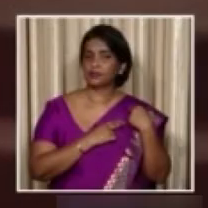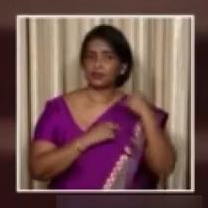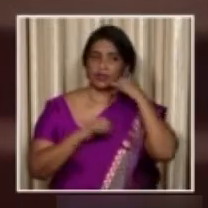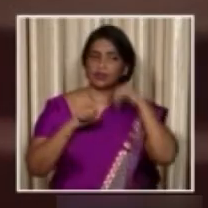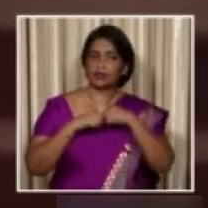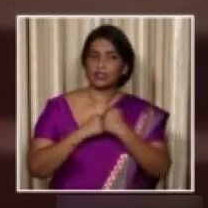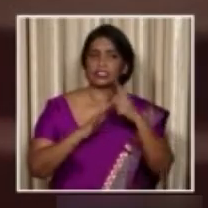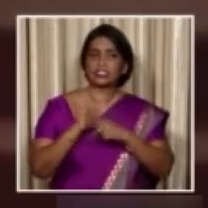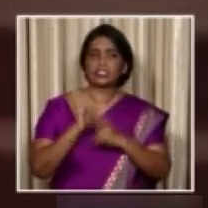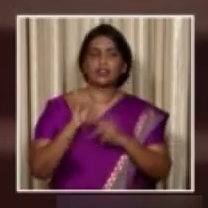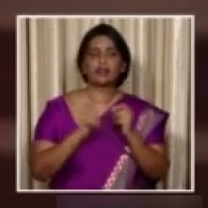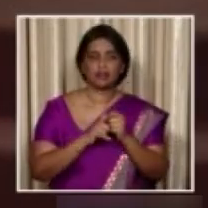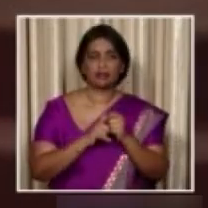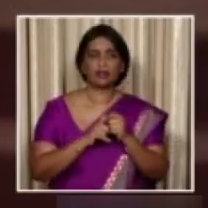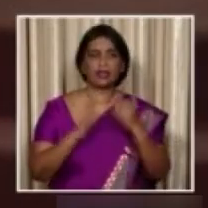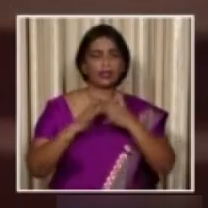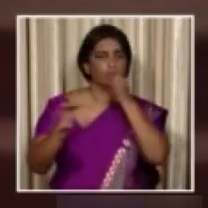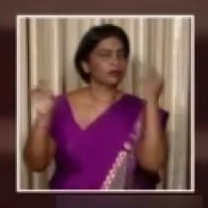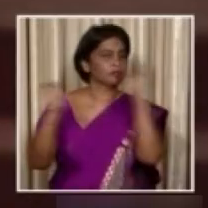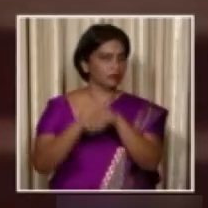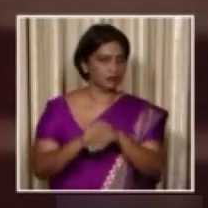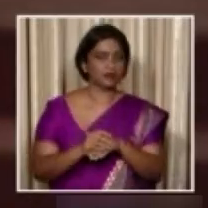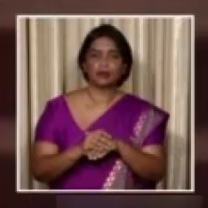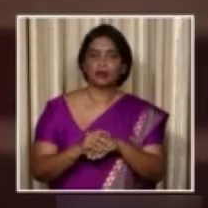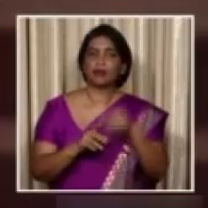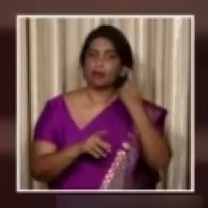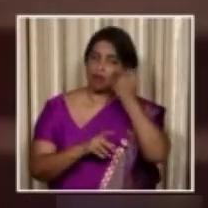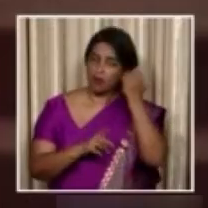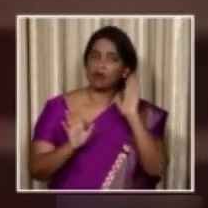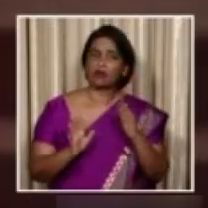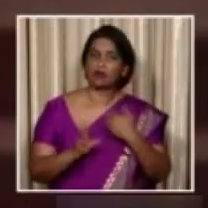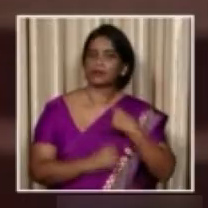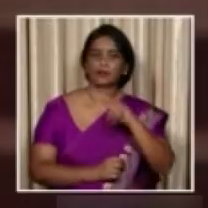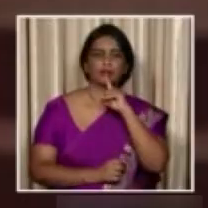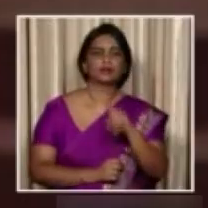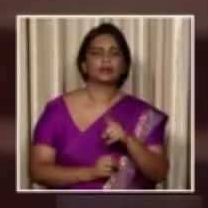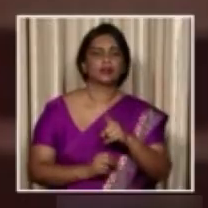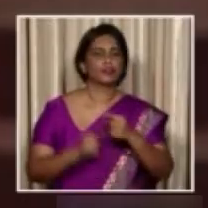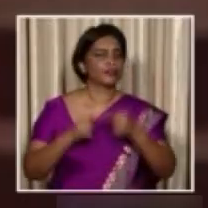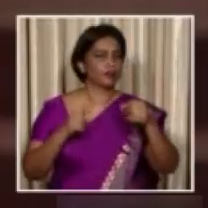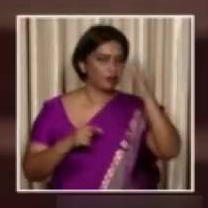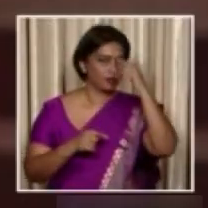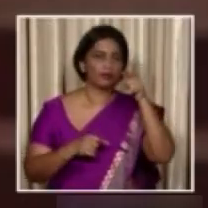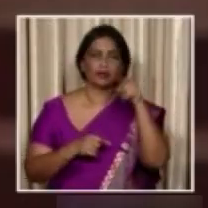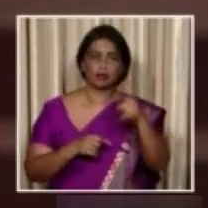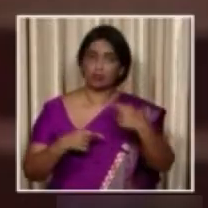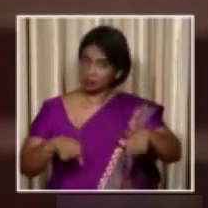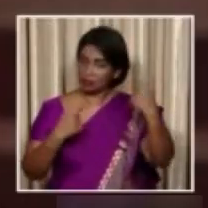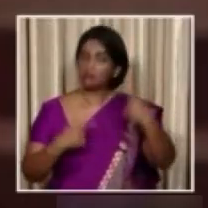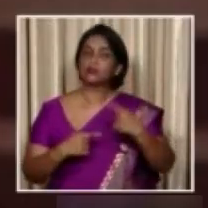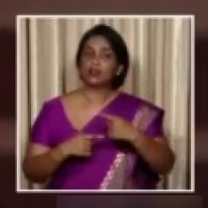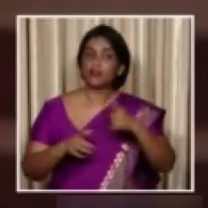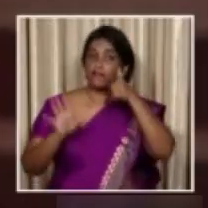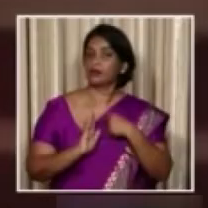සජබෙයි ජනතා විචිපරමුණේ තමයි මගේ ගෙවල් ගිනි තියන්න ඉතින් ආවේ. ඒවත් ඔය මම වගකීමෙන් කියනවා විපක්ෂ නායකතුමනි ඔබතුමාම අභියෝග කරලා මම